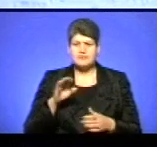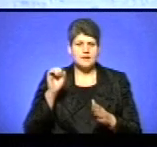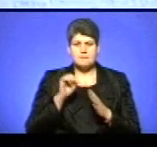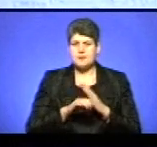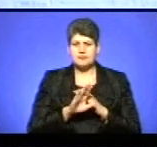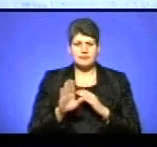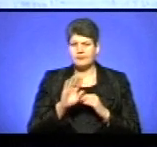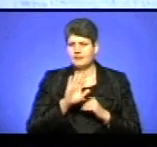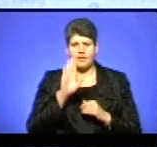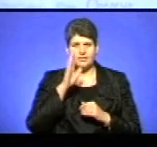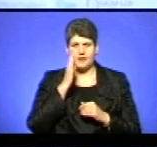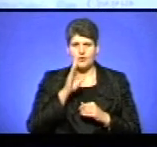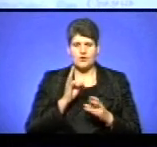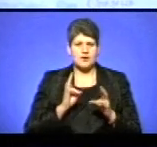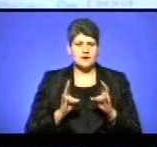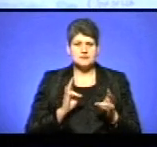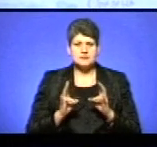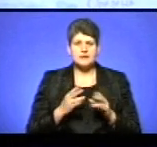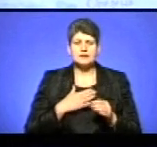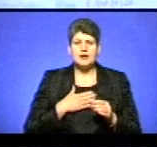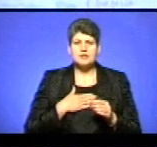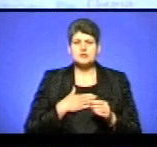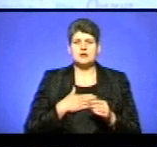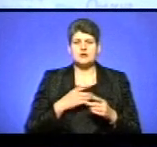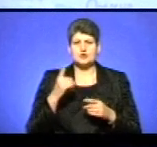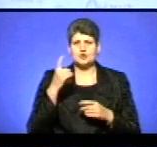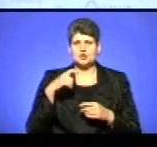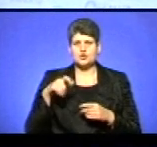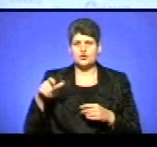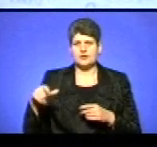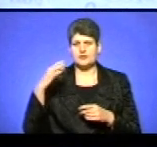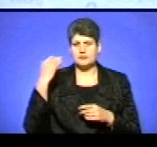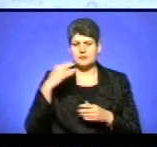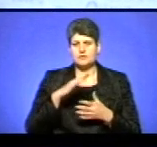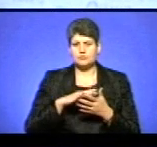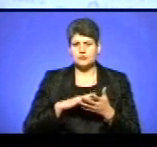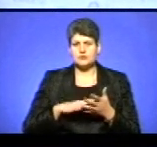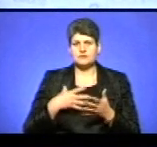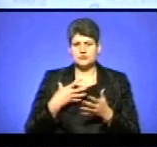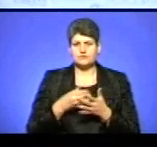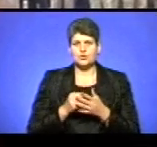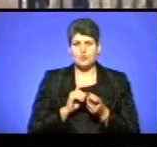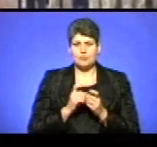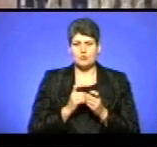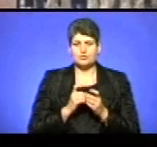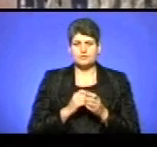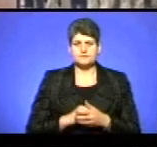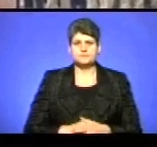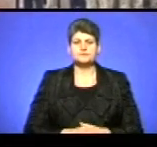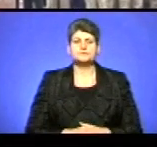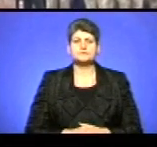не терористи, наша сотня небесна продовжить свою боротьбу.